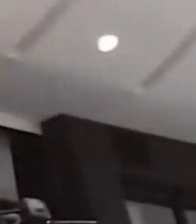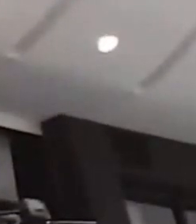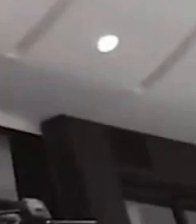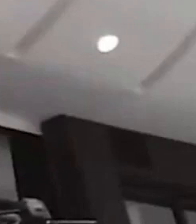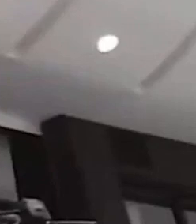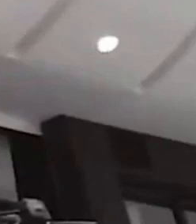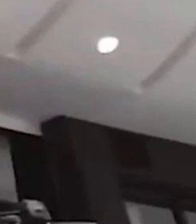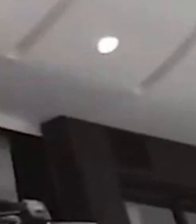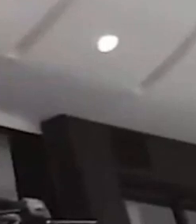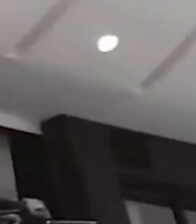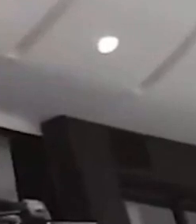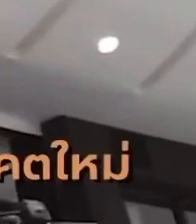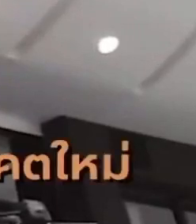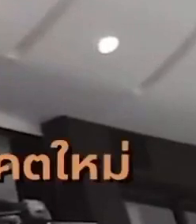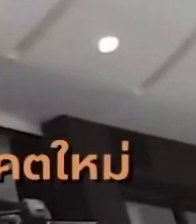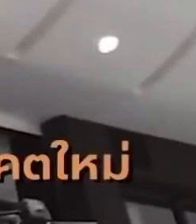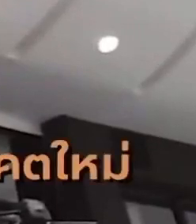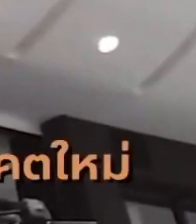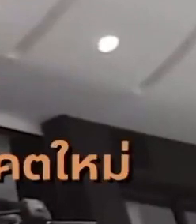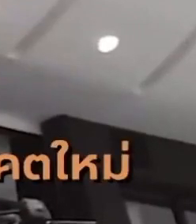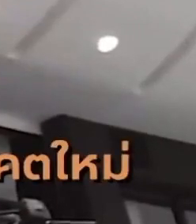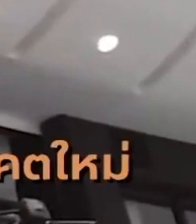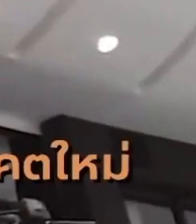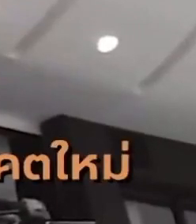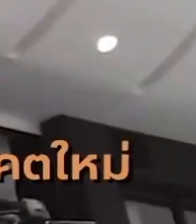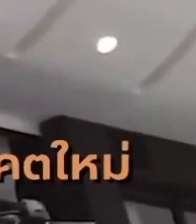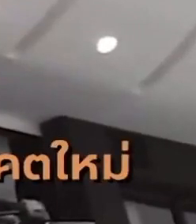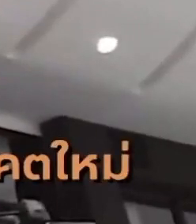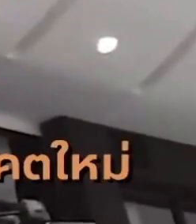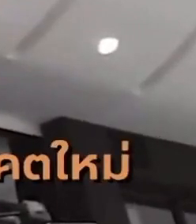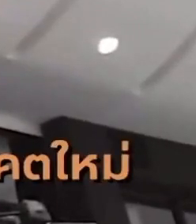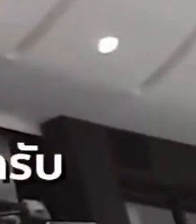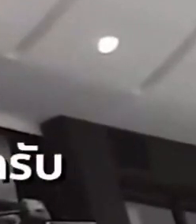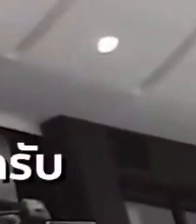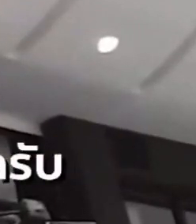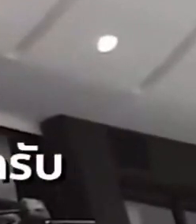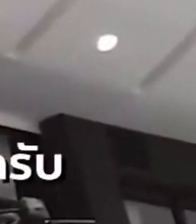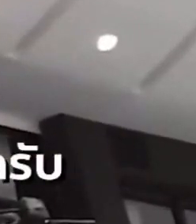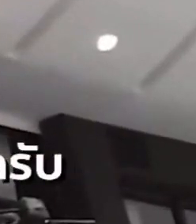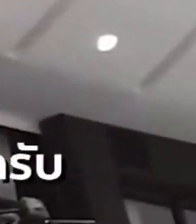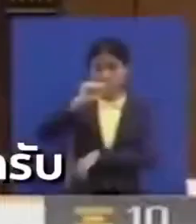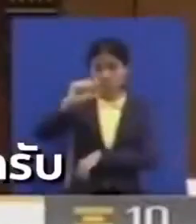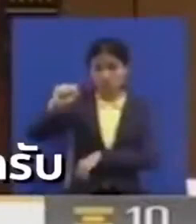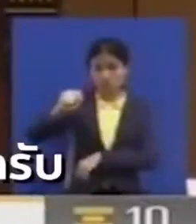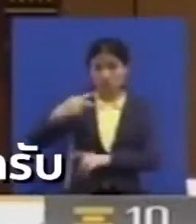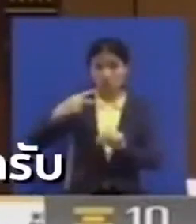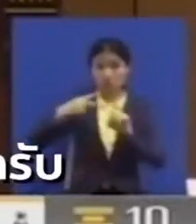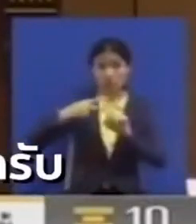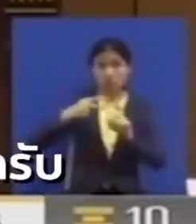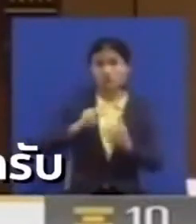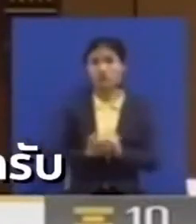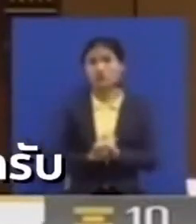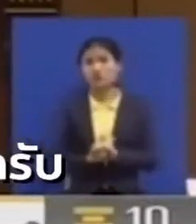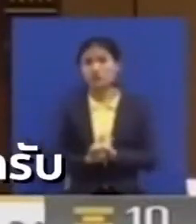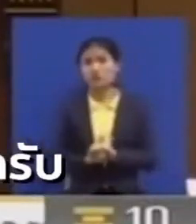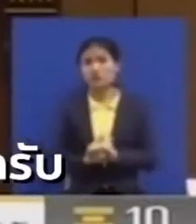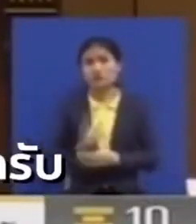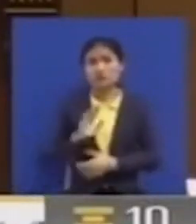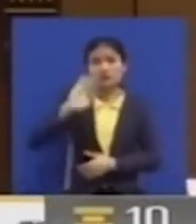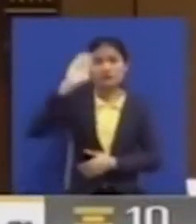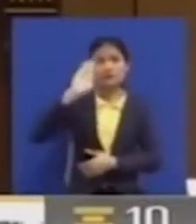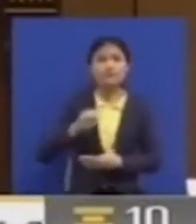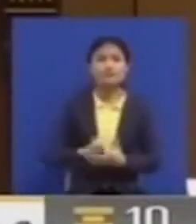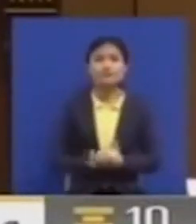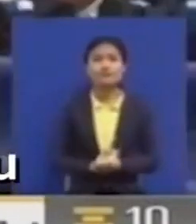ป็นไรผมคิดว่านั่นก็จบไปแล้วนะก็ไม่ได้ติดใจไม่ได้รู้สึกติดใจอะไรกับทางผู้ที่ลุกขึ้นมาประท้วงนะ